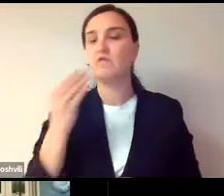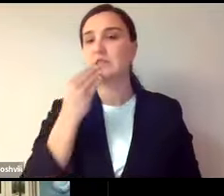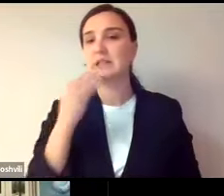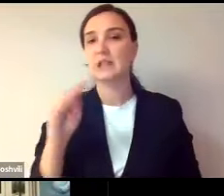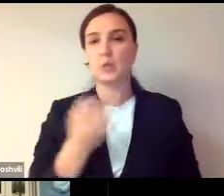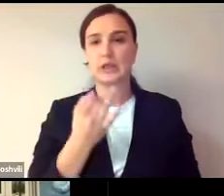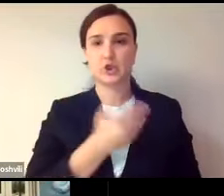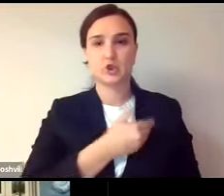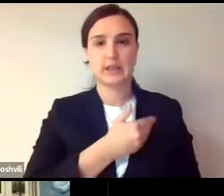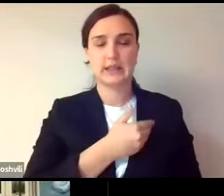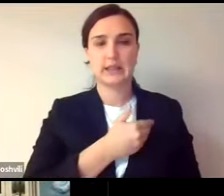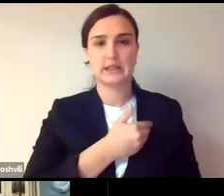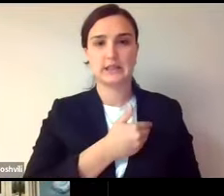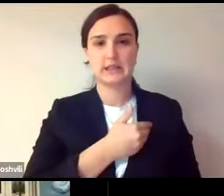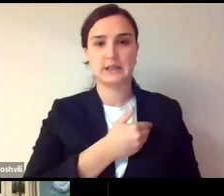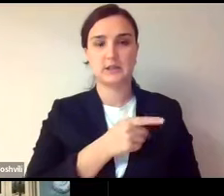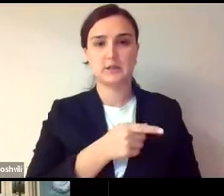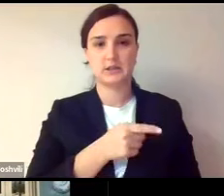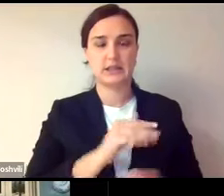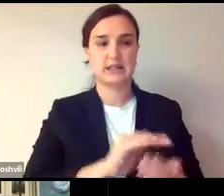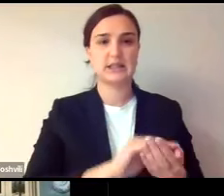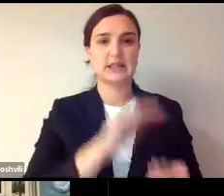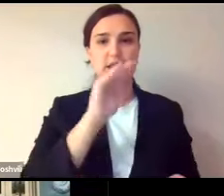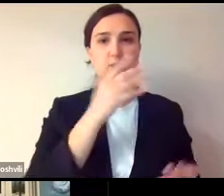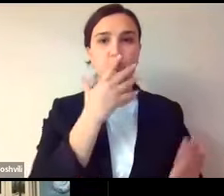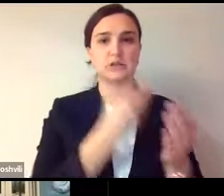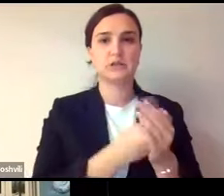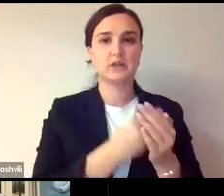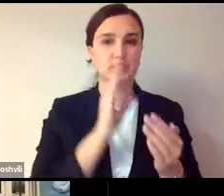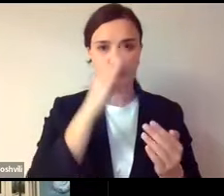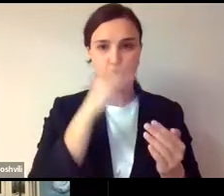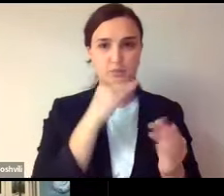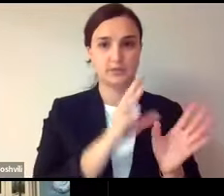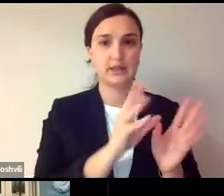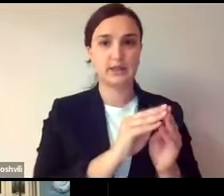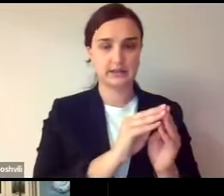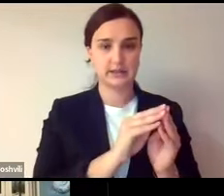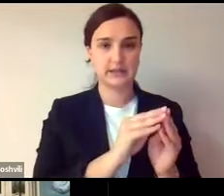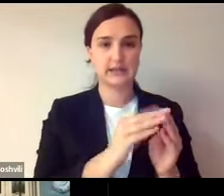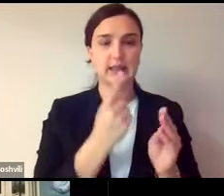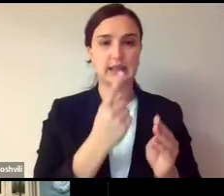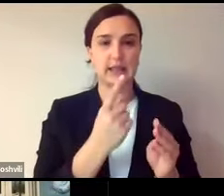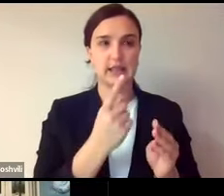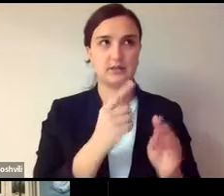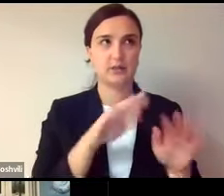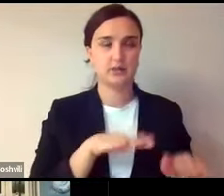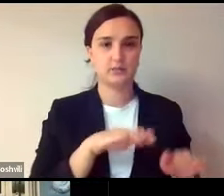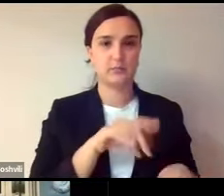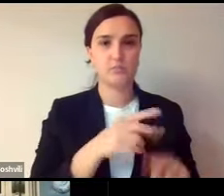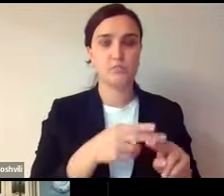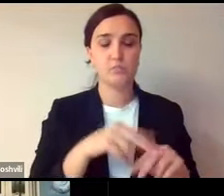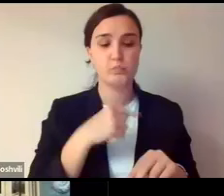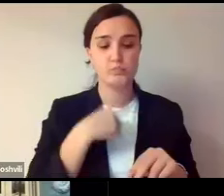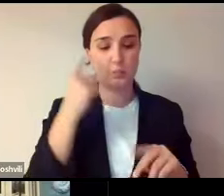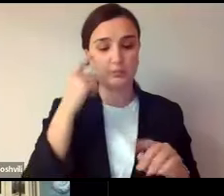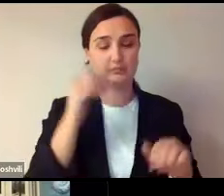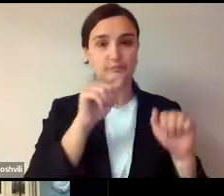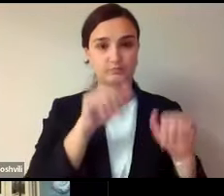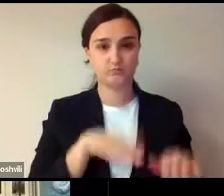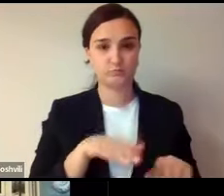ინტერესი იზრდებოდეს თავის მშობლებთან ერთად ერთ ჭერქვეში. ამიტომ ჩვენ გადავწყვიტეთ,